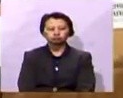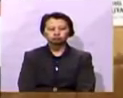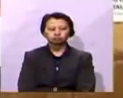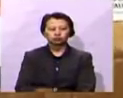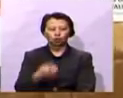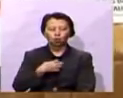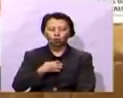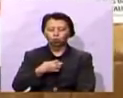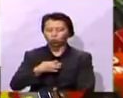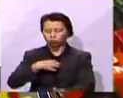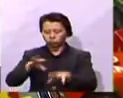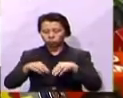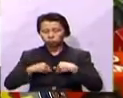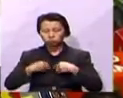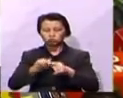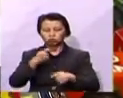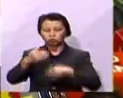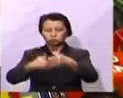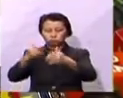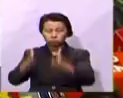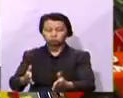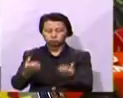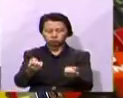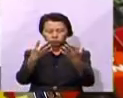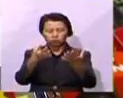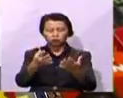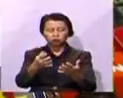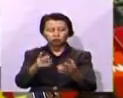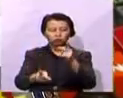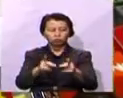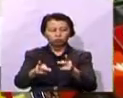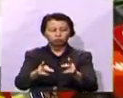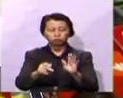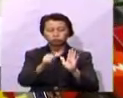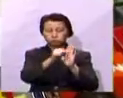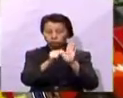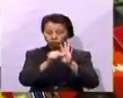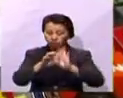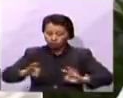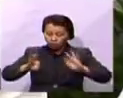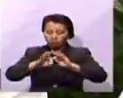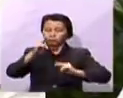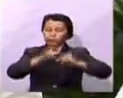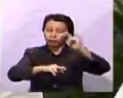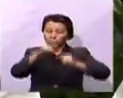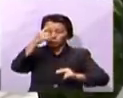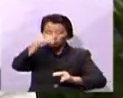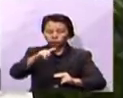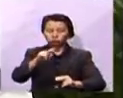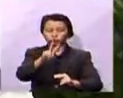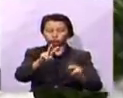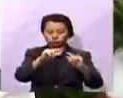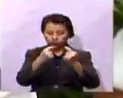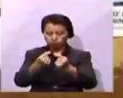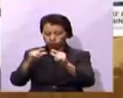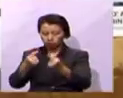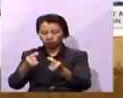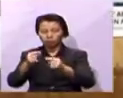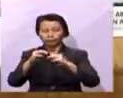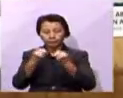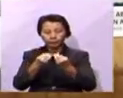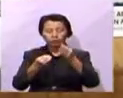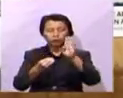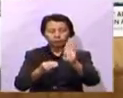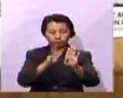Rungutan diterima pelbagai pihak terutamanya pemaju dan ramai meski agenda utama ia dibina khusus untuk dua kelompok masyarakat B40